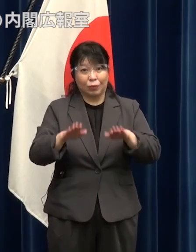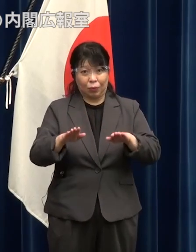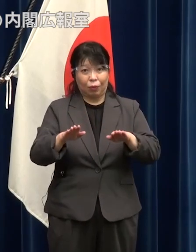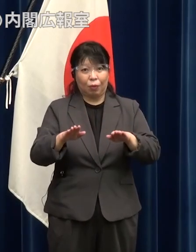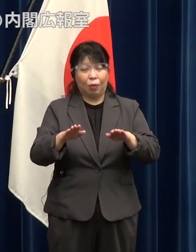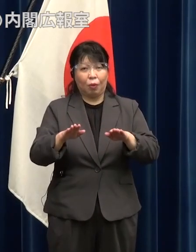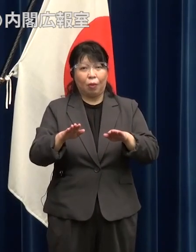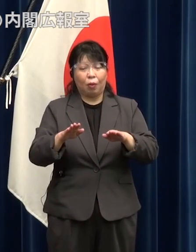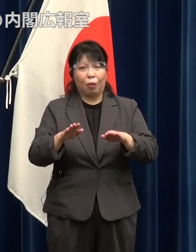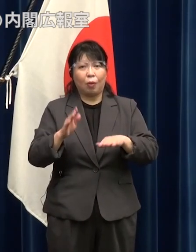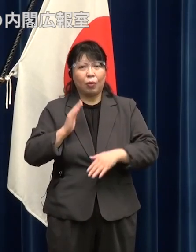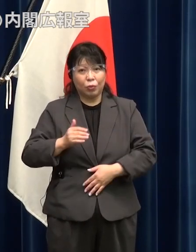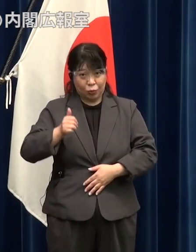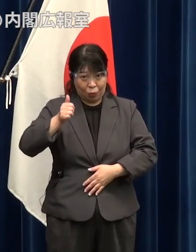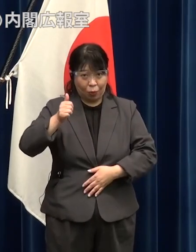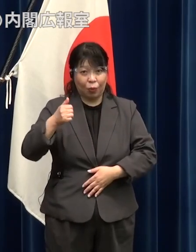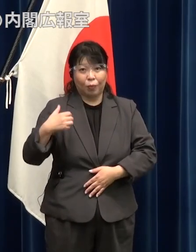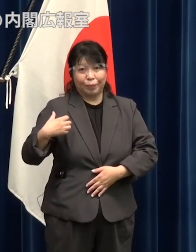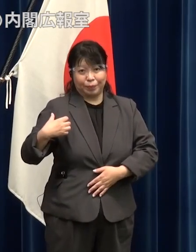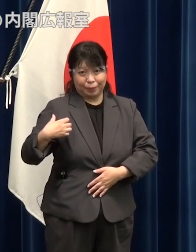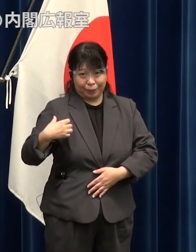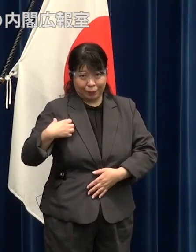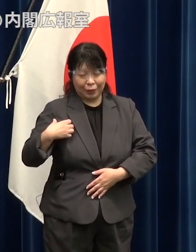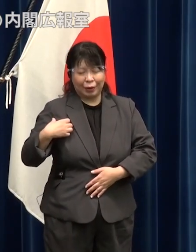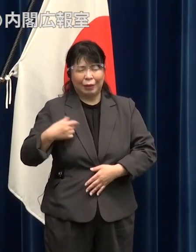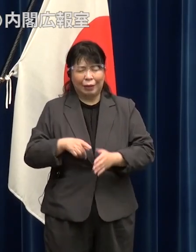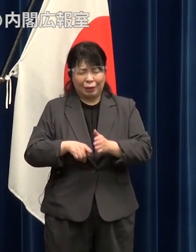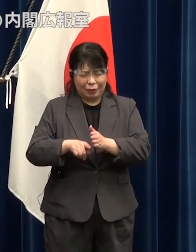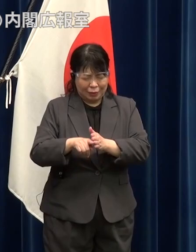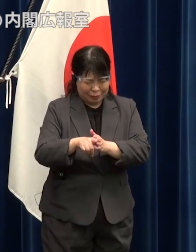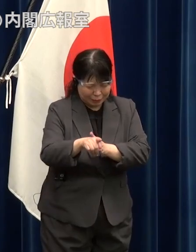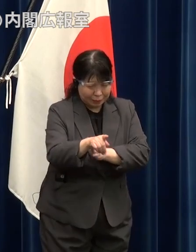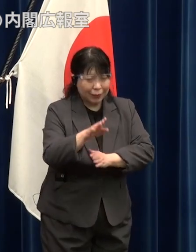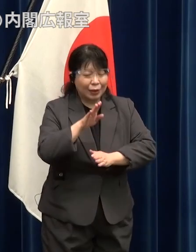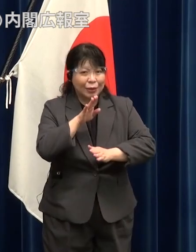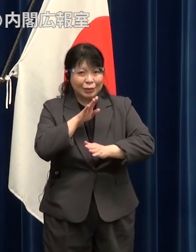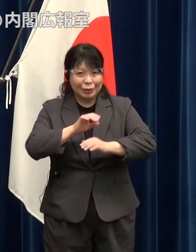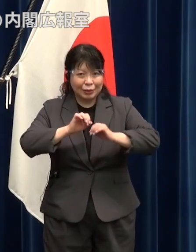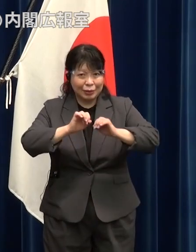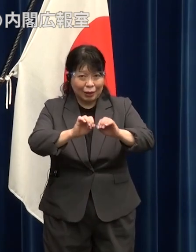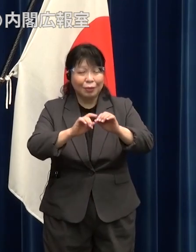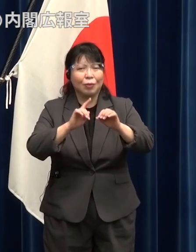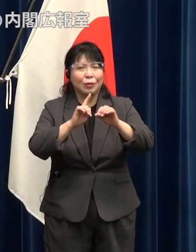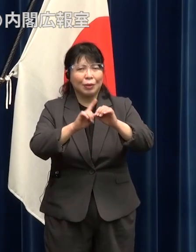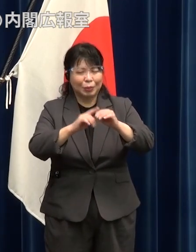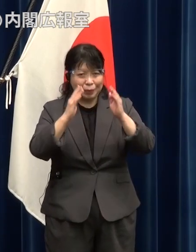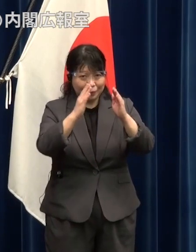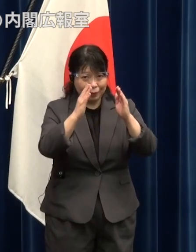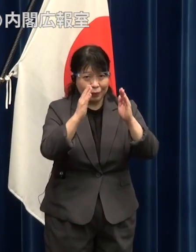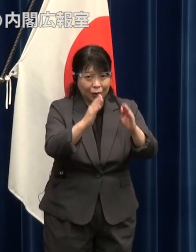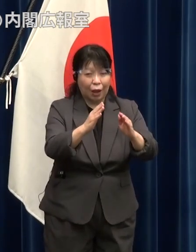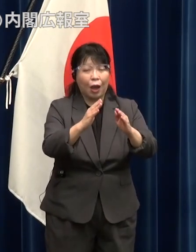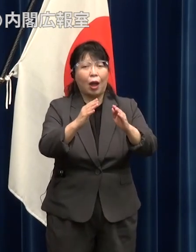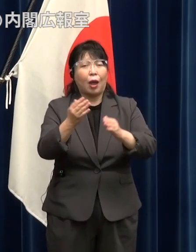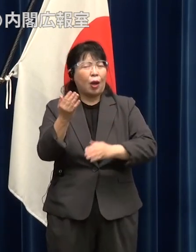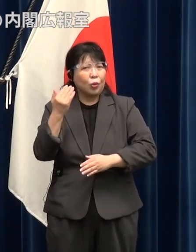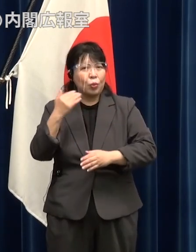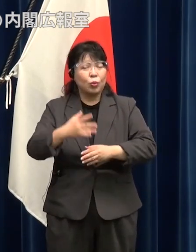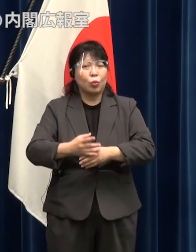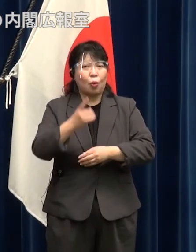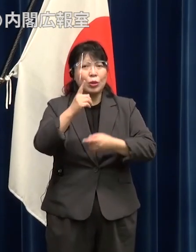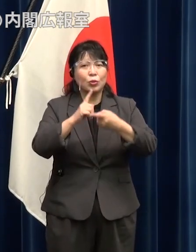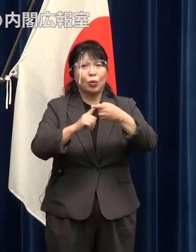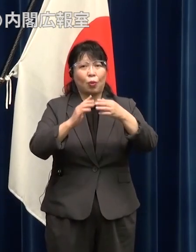って実現に向けて力を尽くした旧統一教会の被害者救済